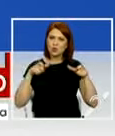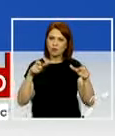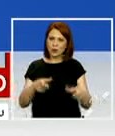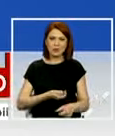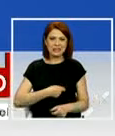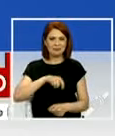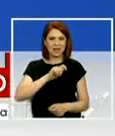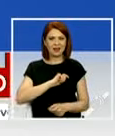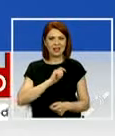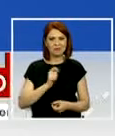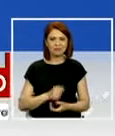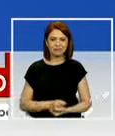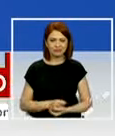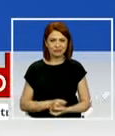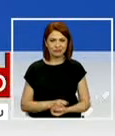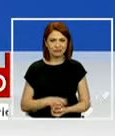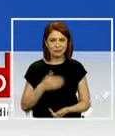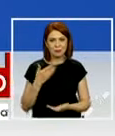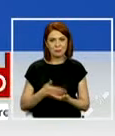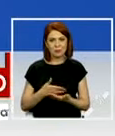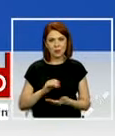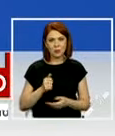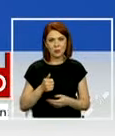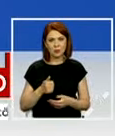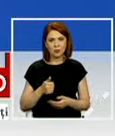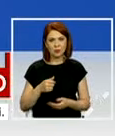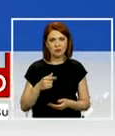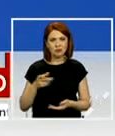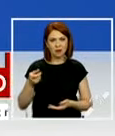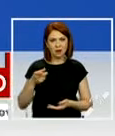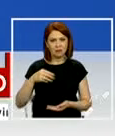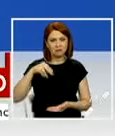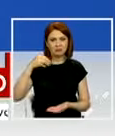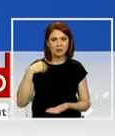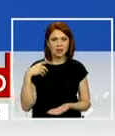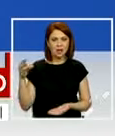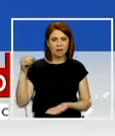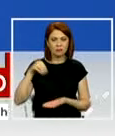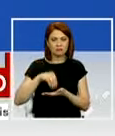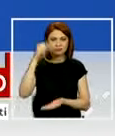Spaniei pentru găzduirea summitului NATO.